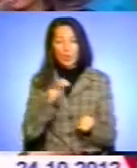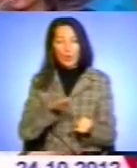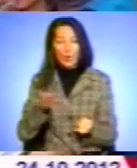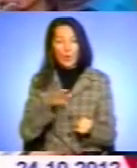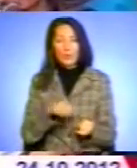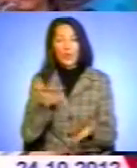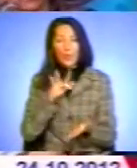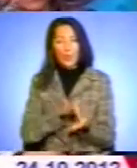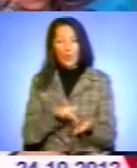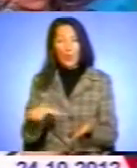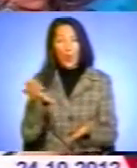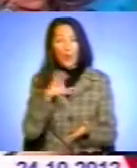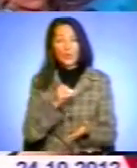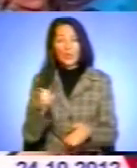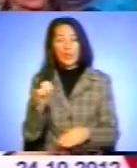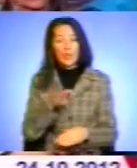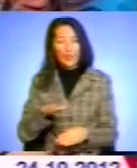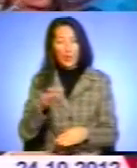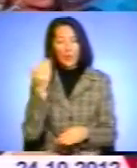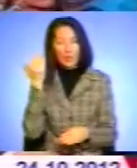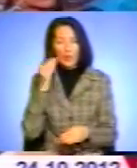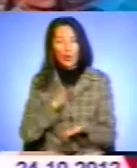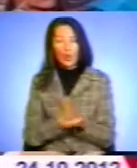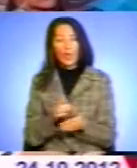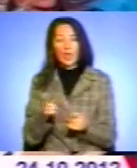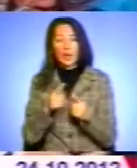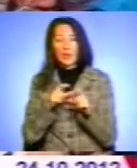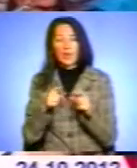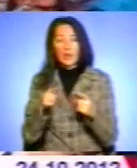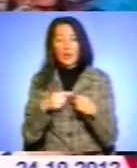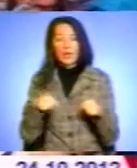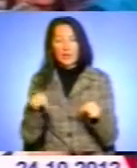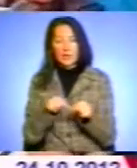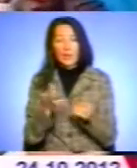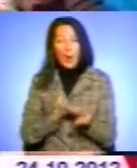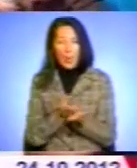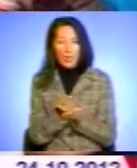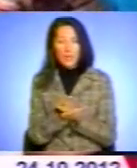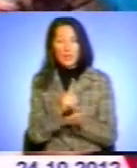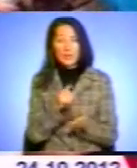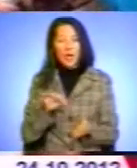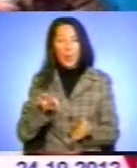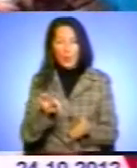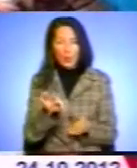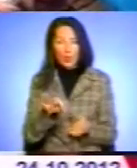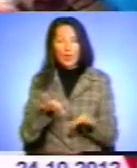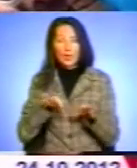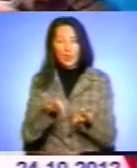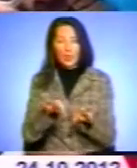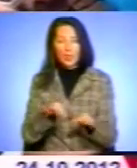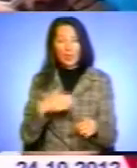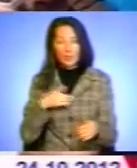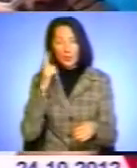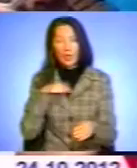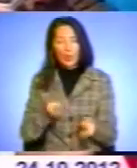давно працює система автоматичного паркування, плати за паркування автомобілів. Я сподіваюся, що система приживеться і в нас, тим більше є діючий закон, який